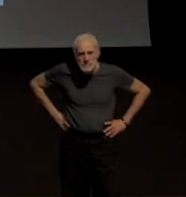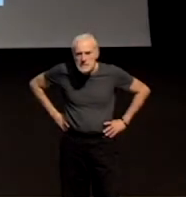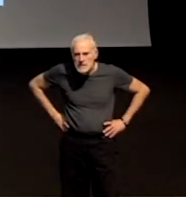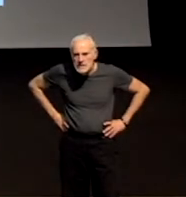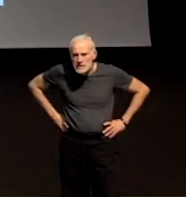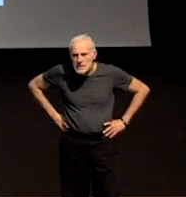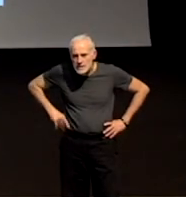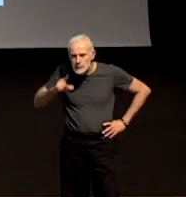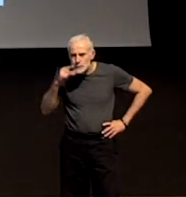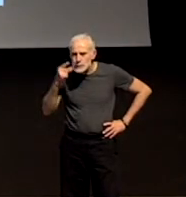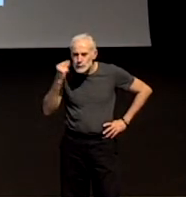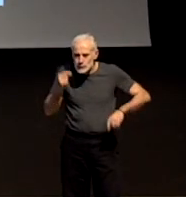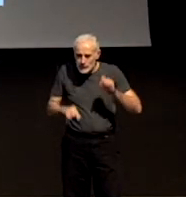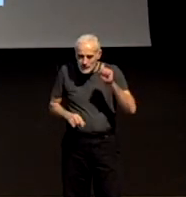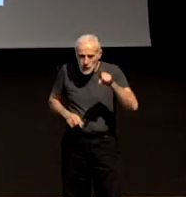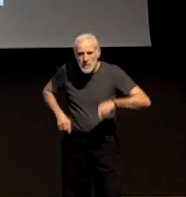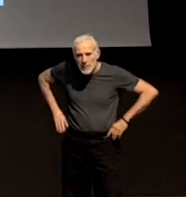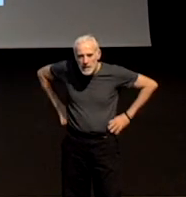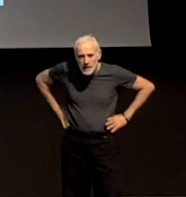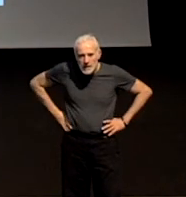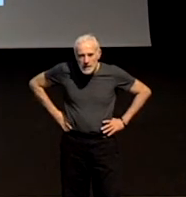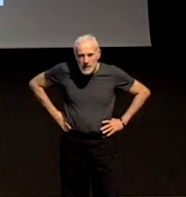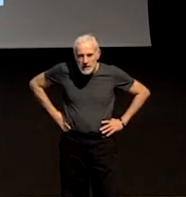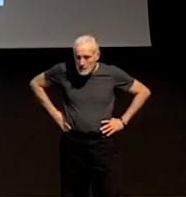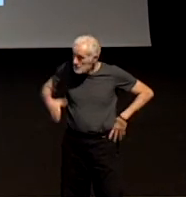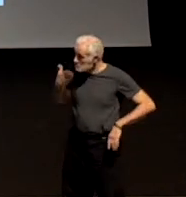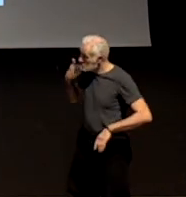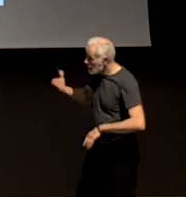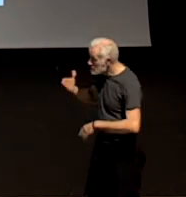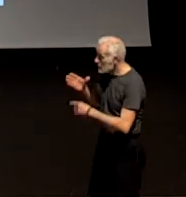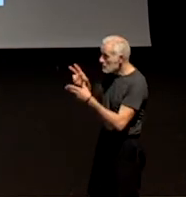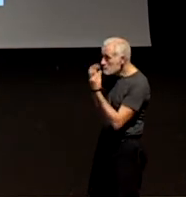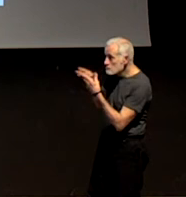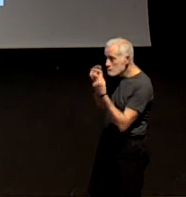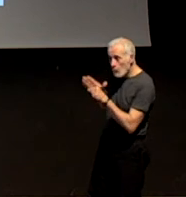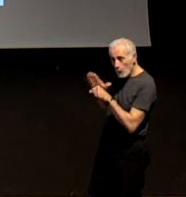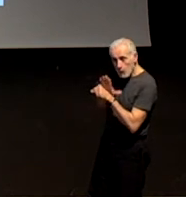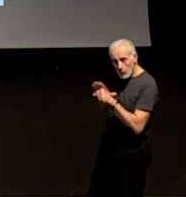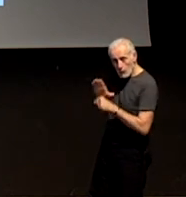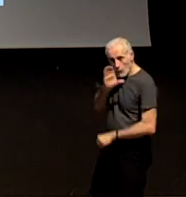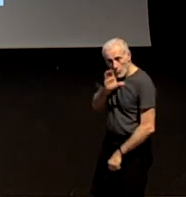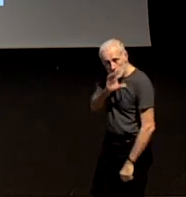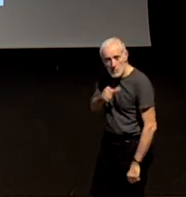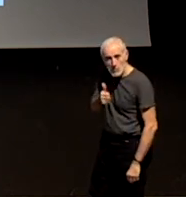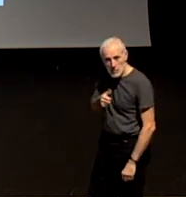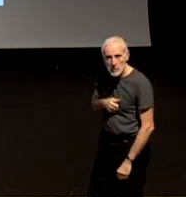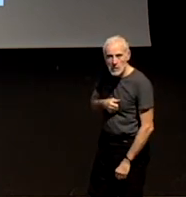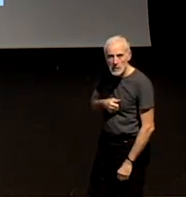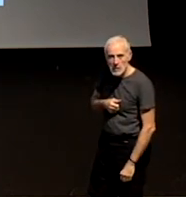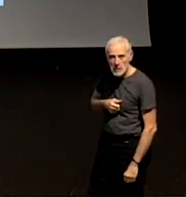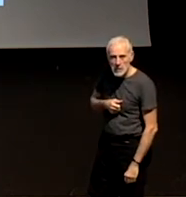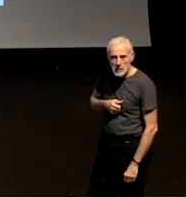oui bonsoir je remercie pour votre exposé très complet et très intéressant alors moi je suis particulièrement